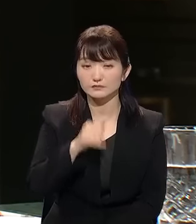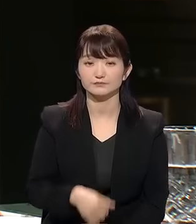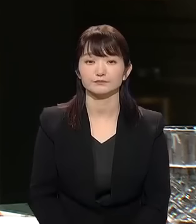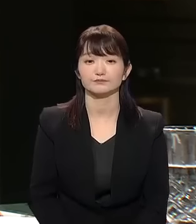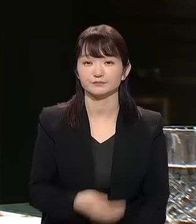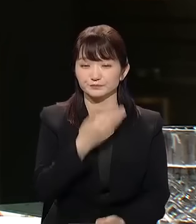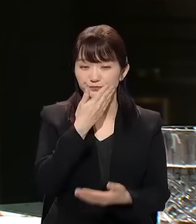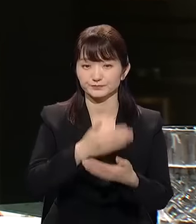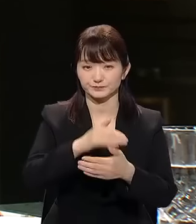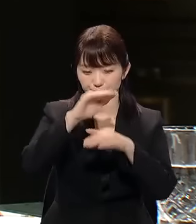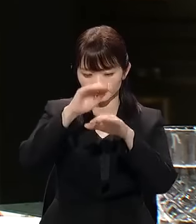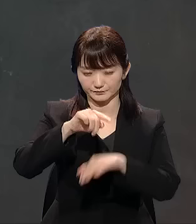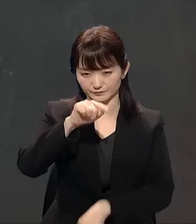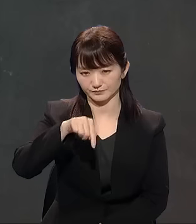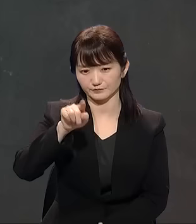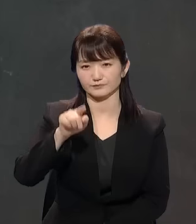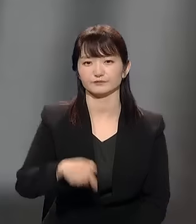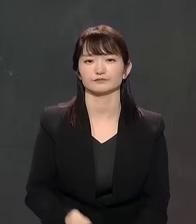체크포인트